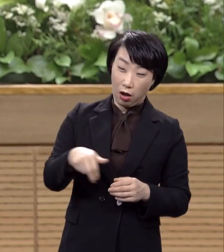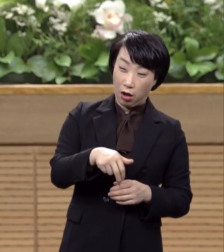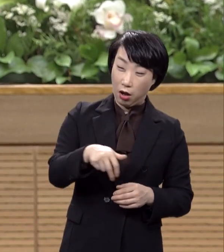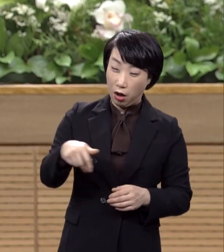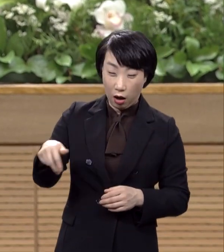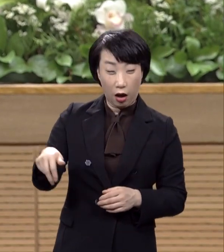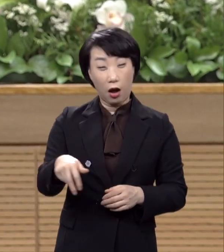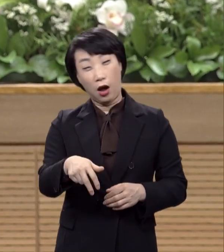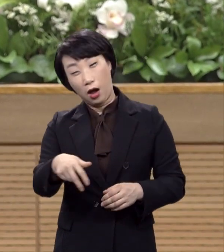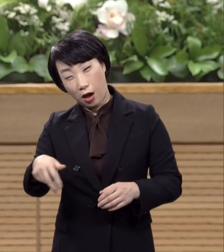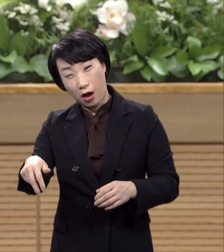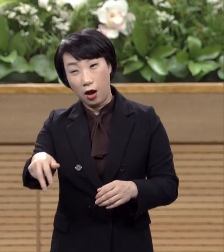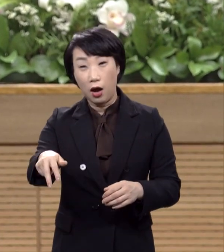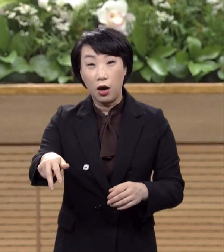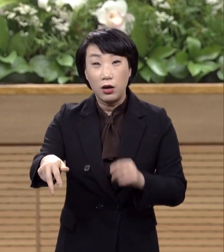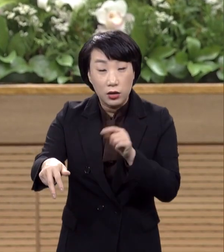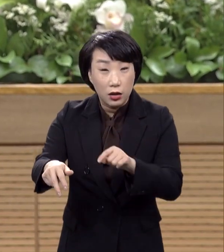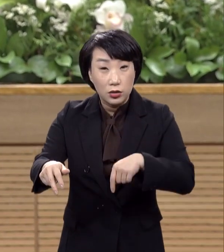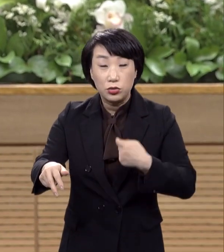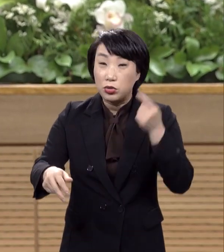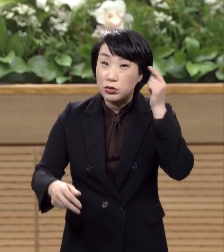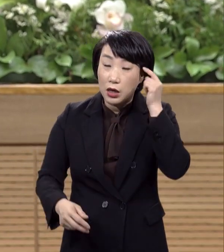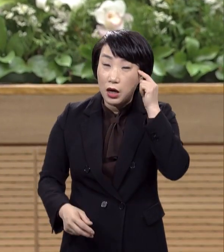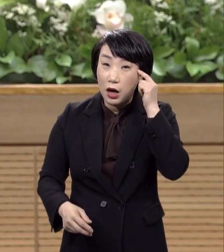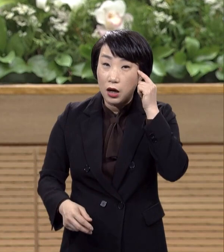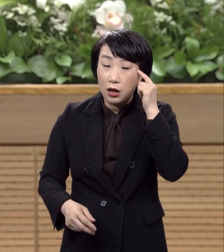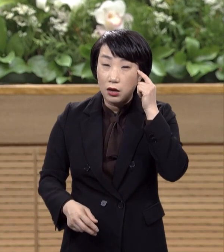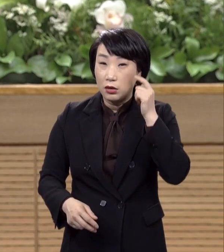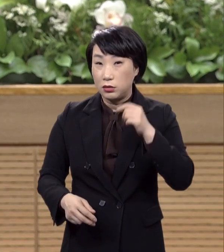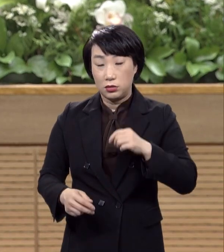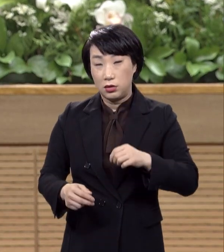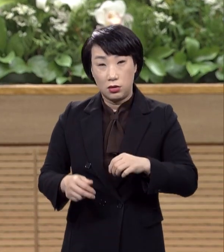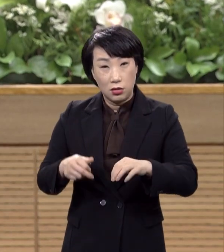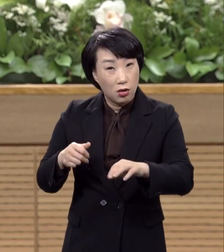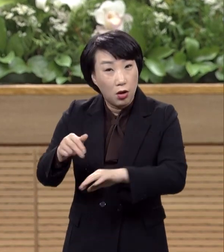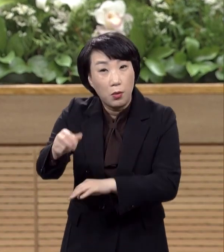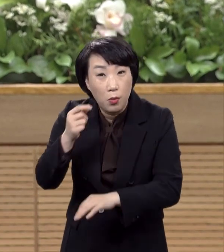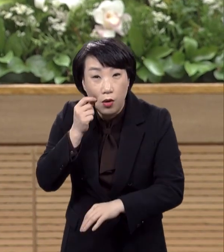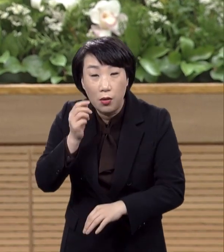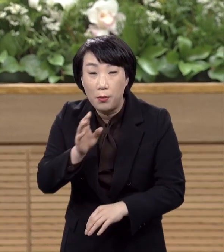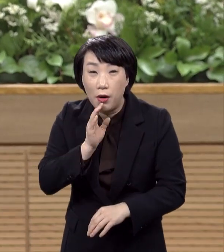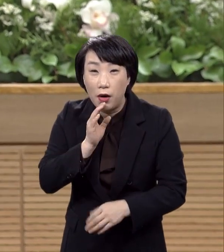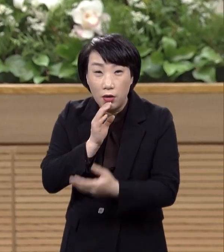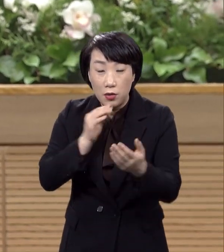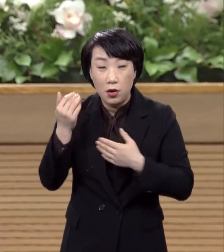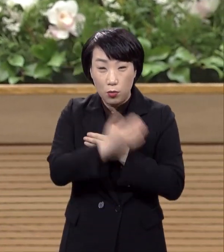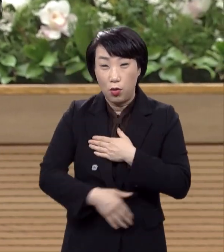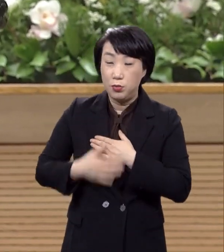보면 이게 스스로 자기 운동이 안 되고 운동이